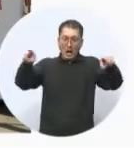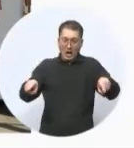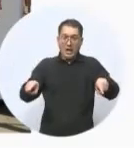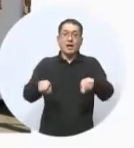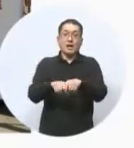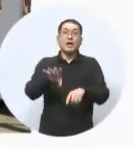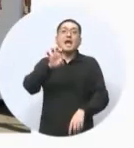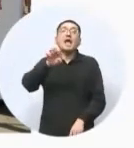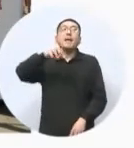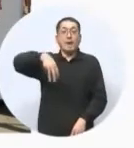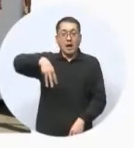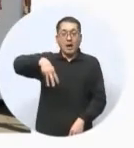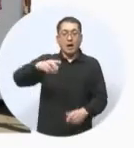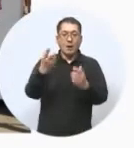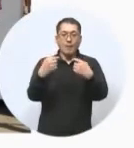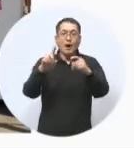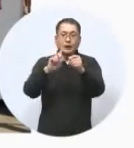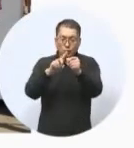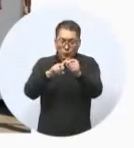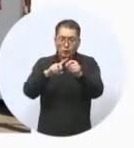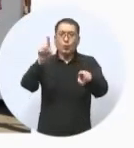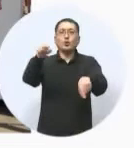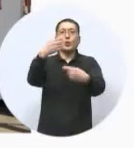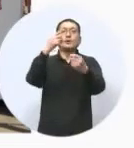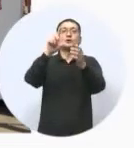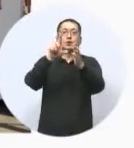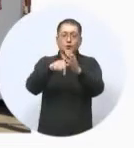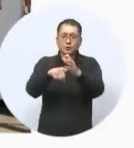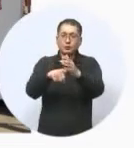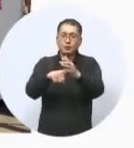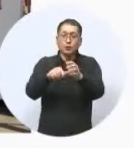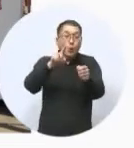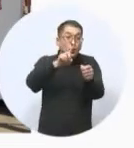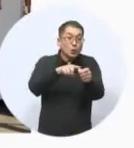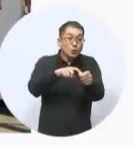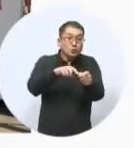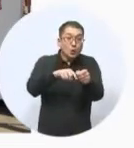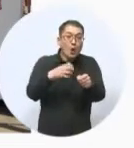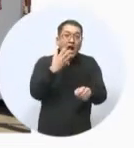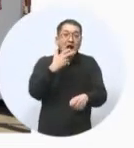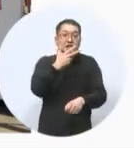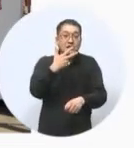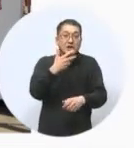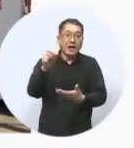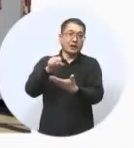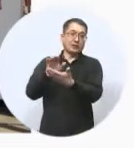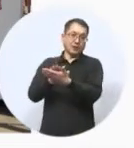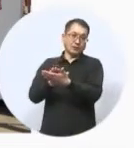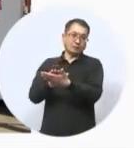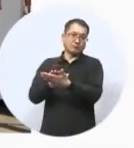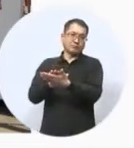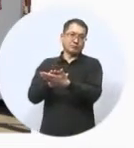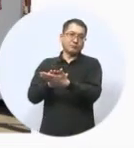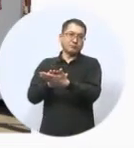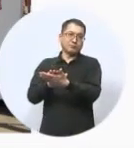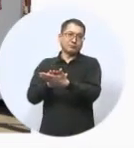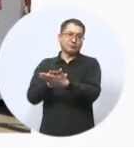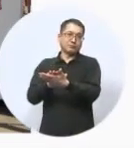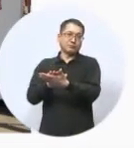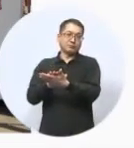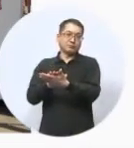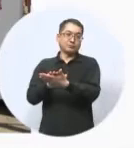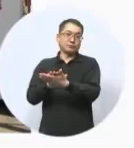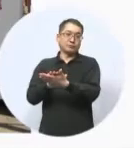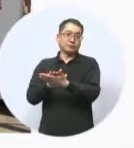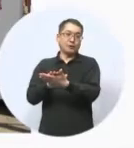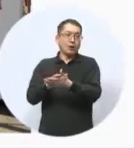が毎年お正月に、その年の字が書かれて、そうですね、4メートル四方